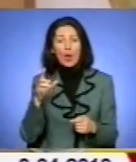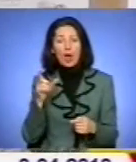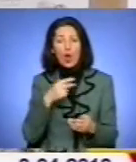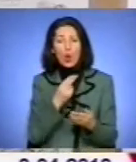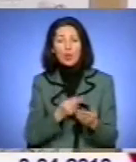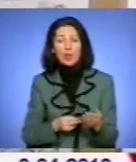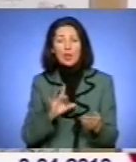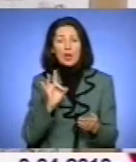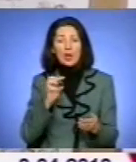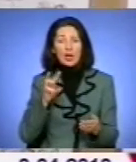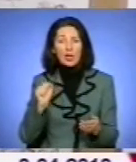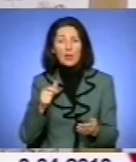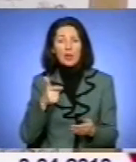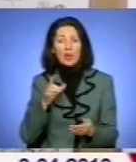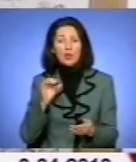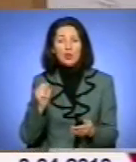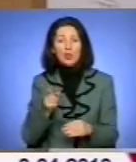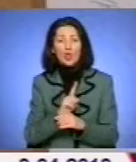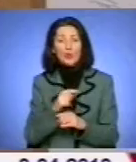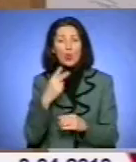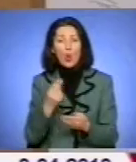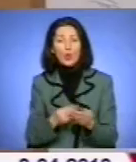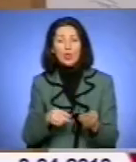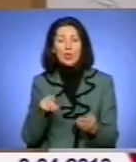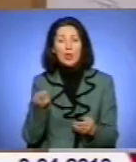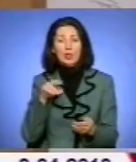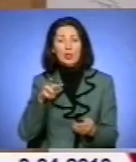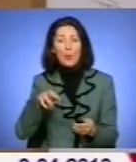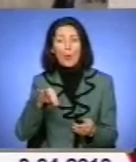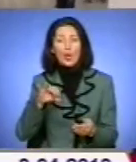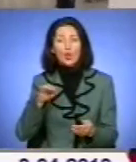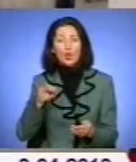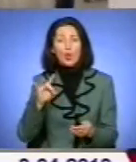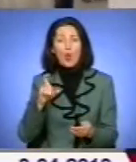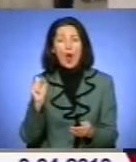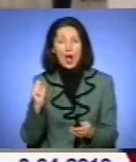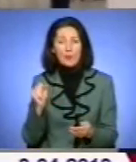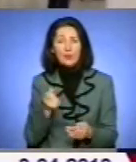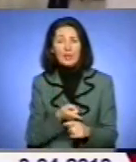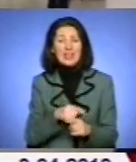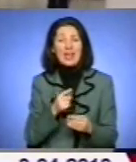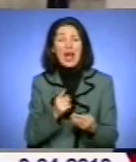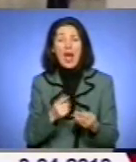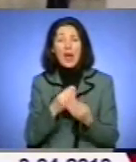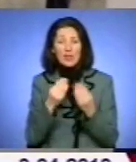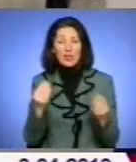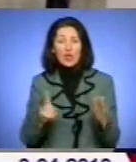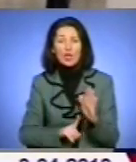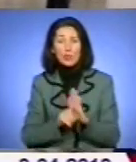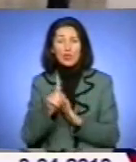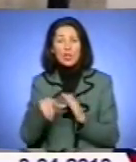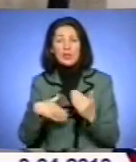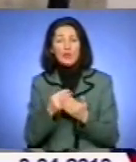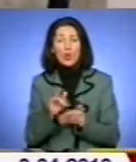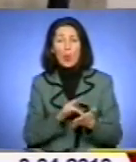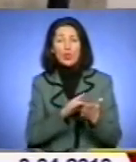Римера, Андрія Крицуна та тернопільського художника Миколи Дмитруха. Ця виставка розпочала свою подорож з минулого